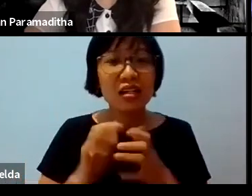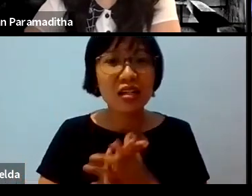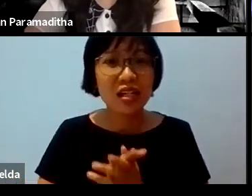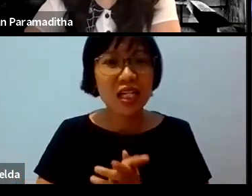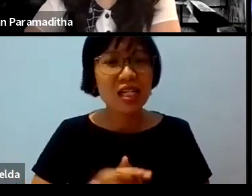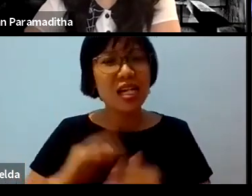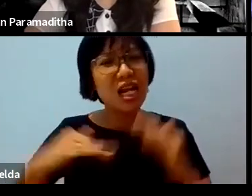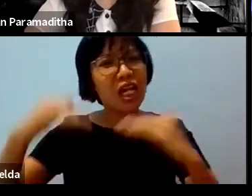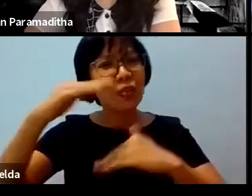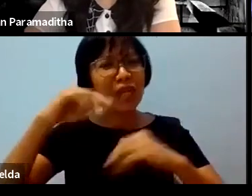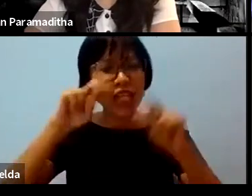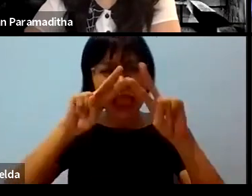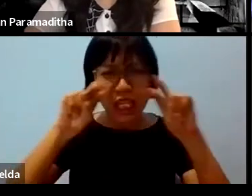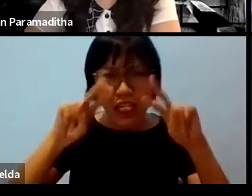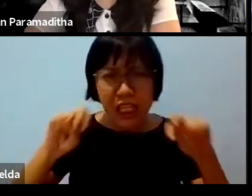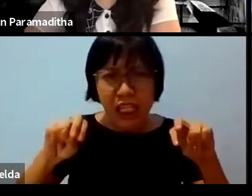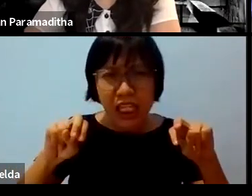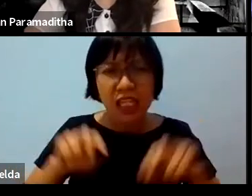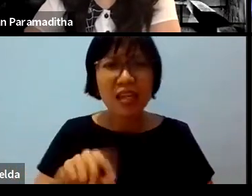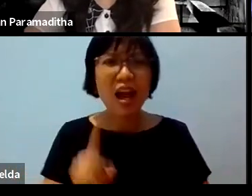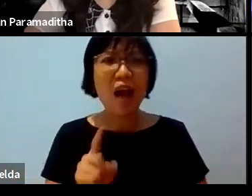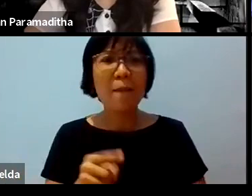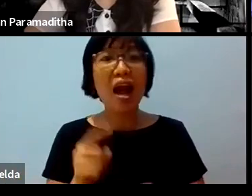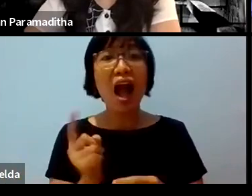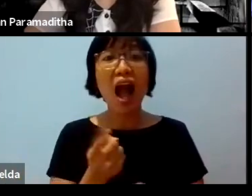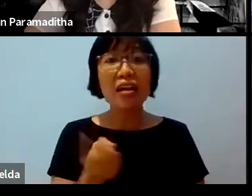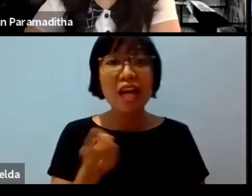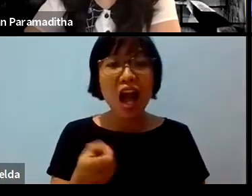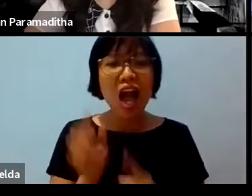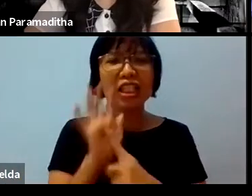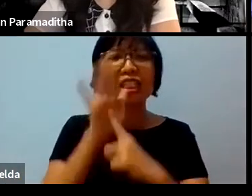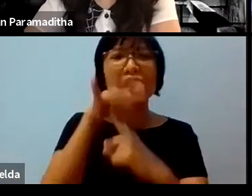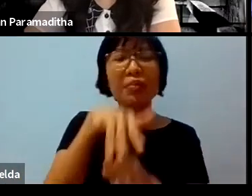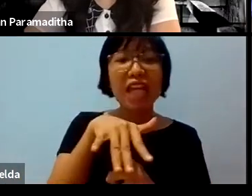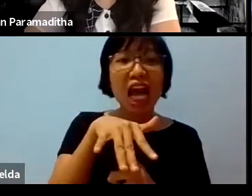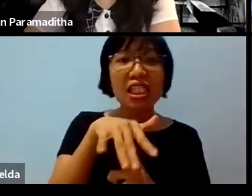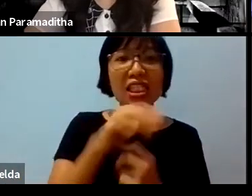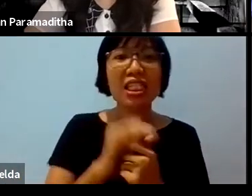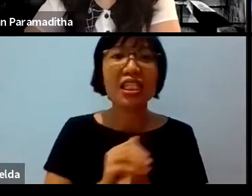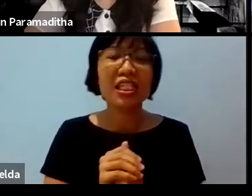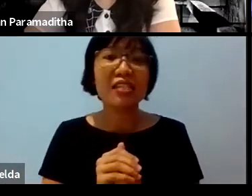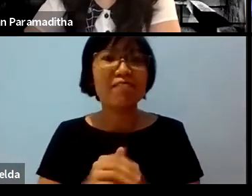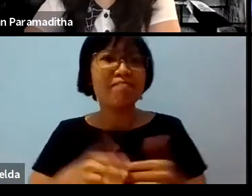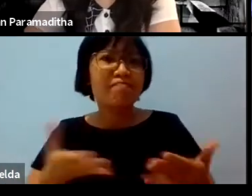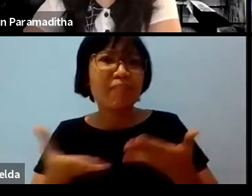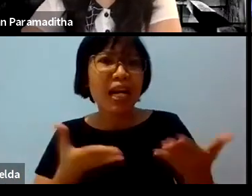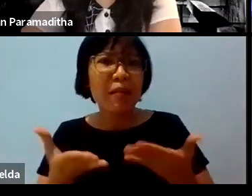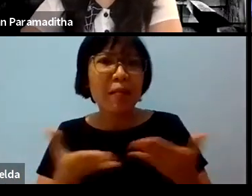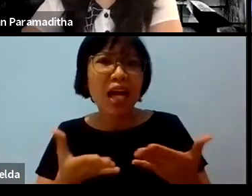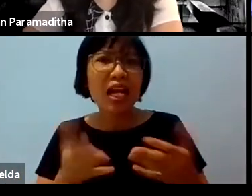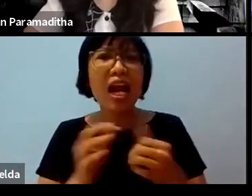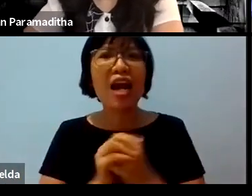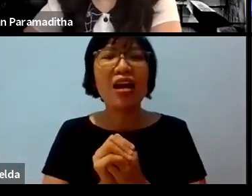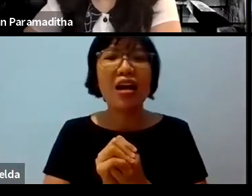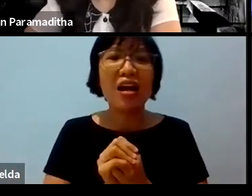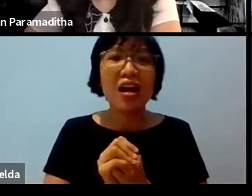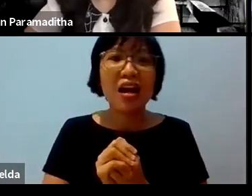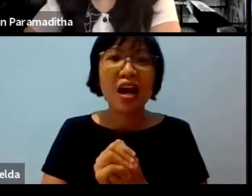Seperti itu. Walaupun kemudian apakah juga misalnya tadi bagaimana mengintegrasikan